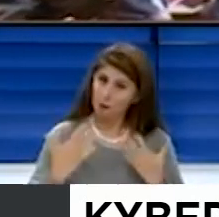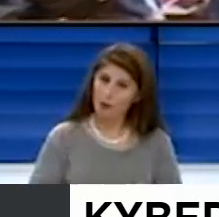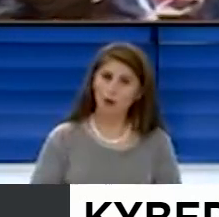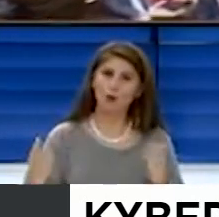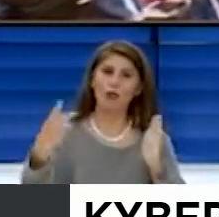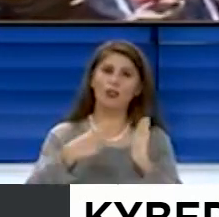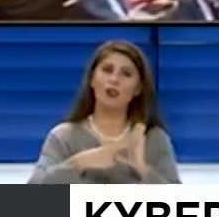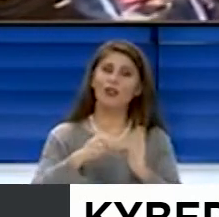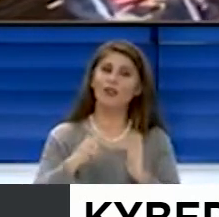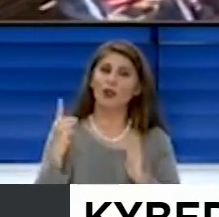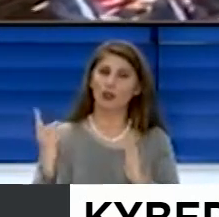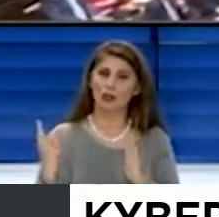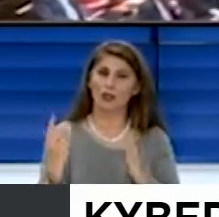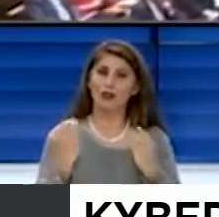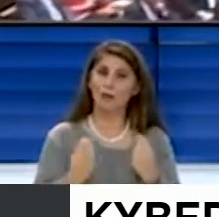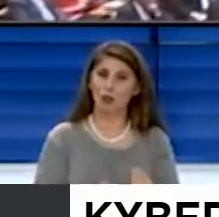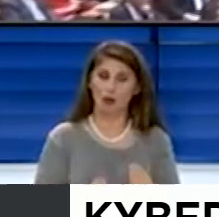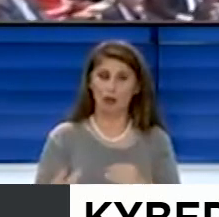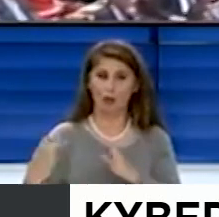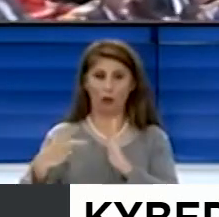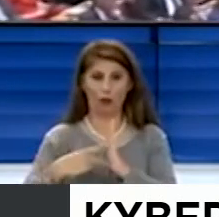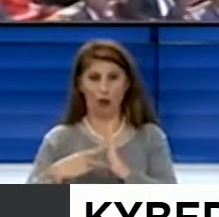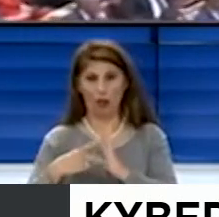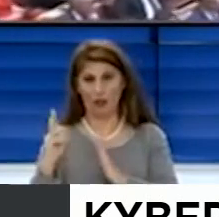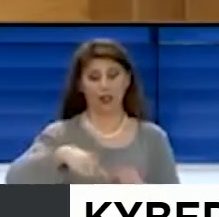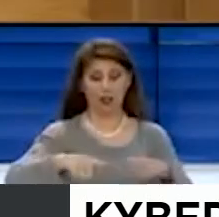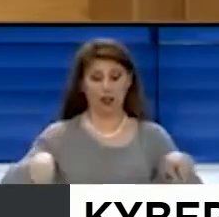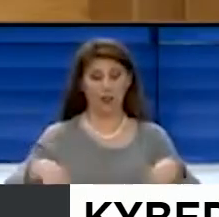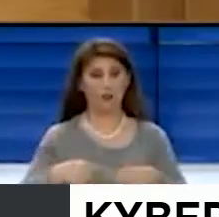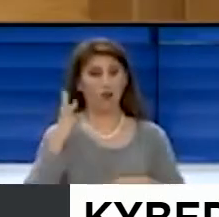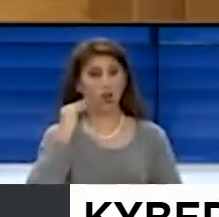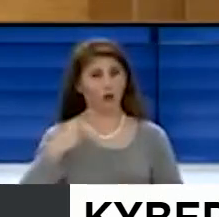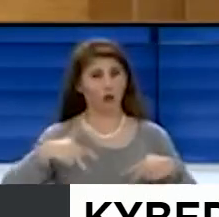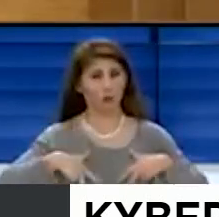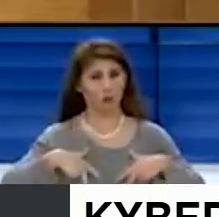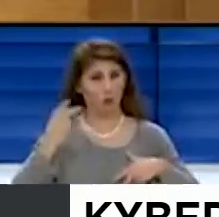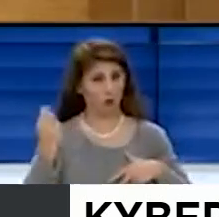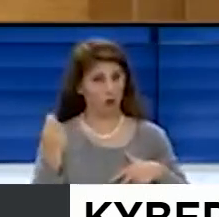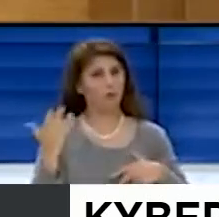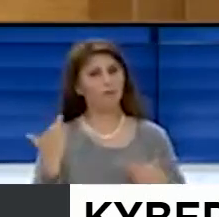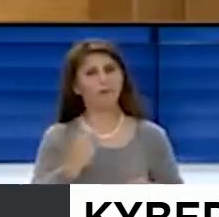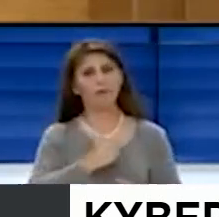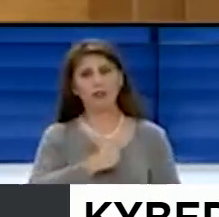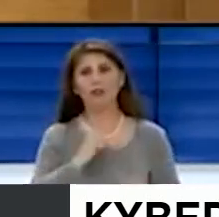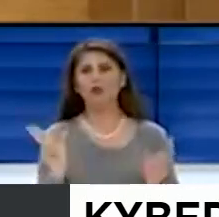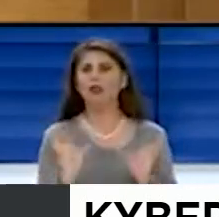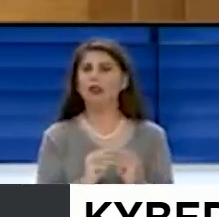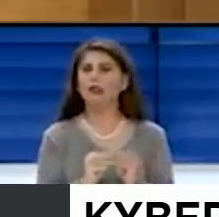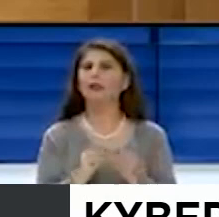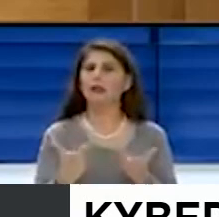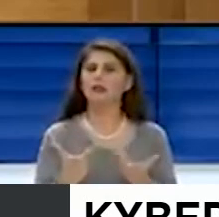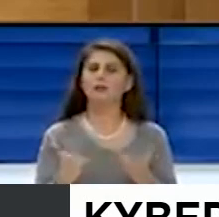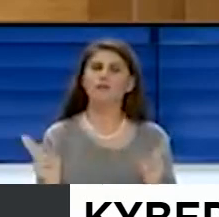γνωστό πως ο Πρωθυπουργός Κυριάκος Μητσοτάκης θα παραστεί αύριο στην κηδεία του αστυνομικού που έχασε τη ζωή του, Γερίδη, ο